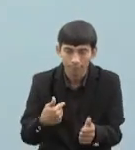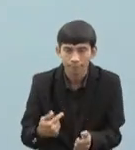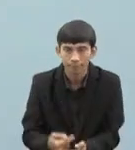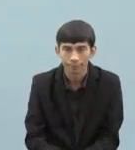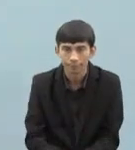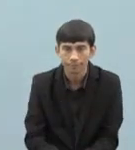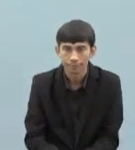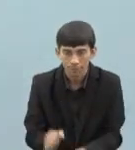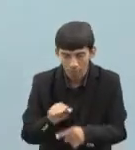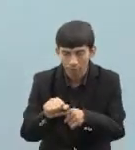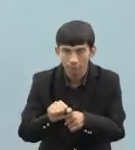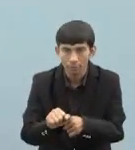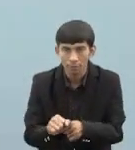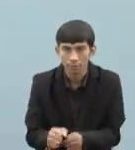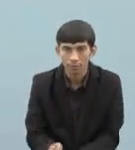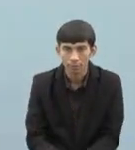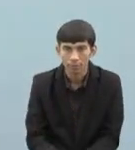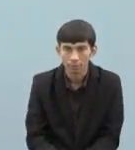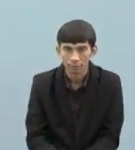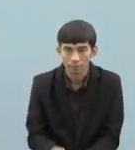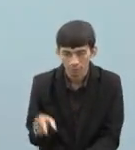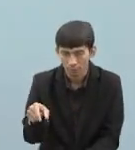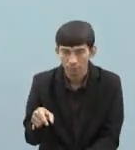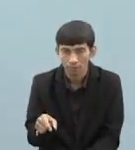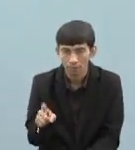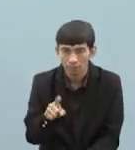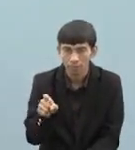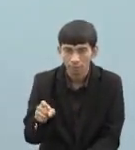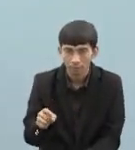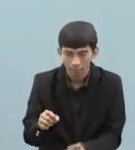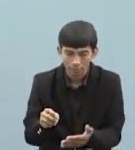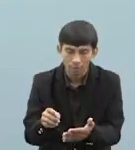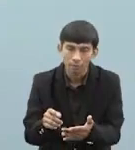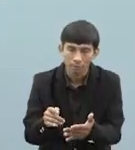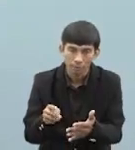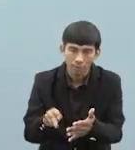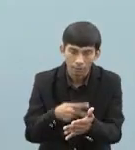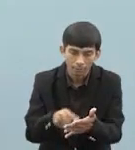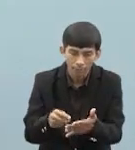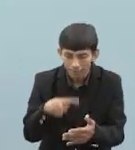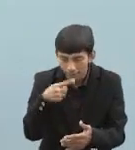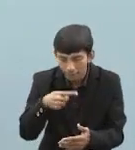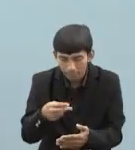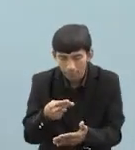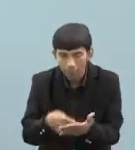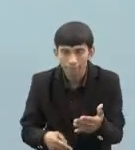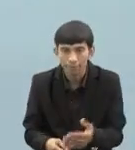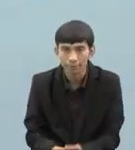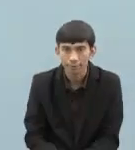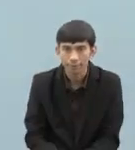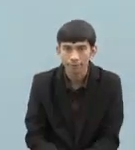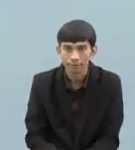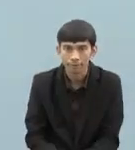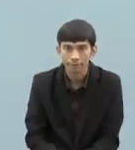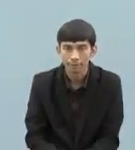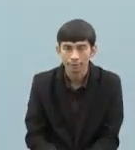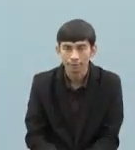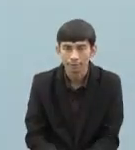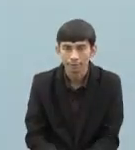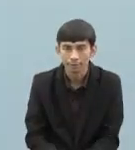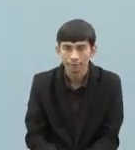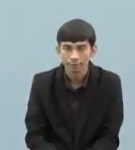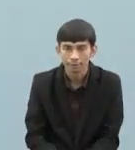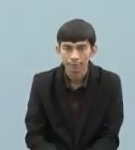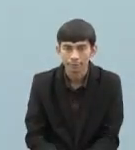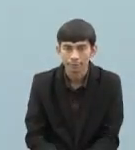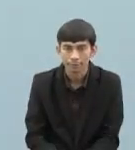Ta, ăn cho mình nè cứu con. Lâm hán. Có, ta cầm nạp nít này dây âm pìa với. Cầm nạp nít nó cầm nạp nà